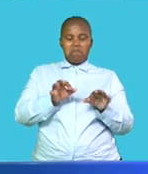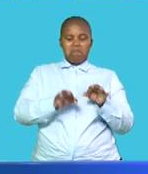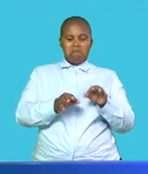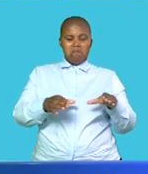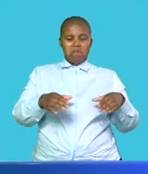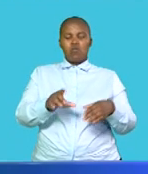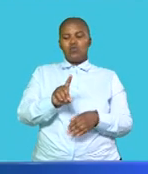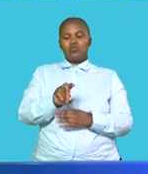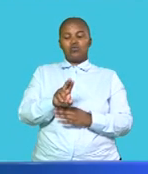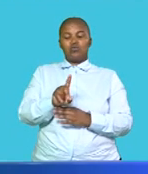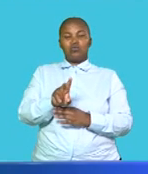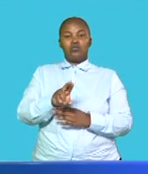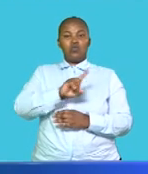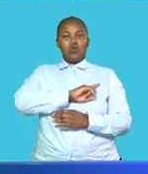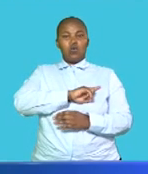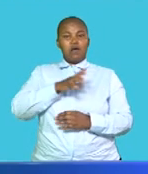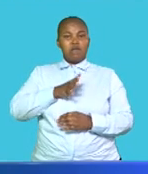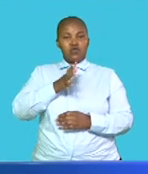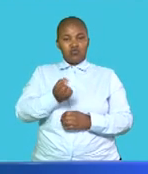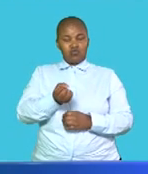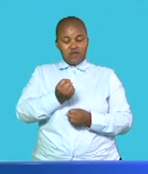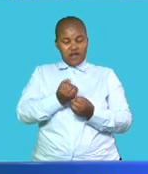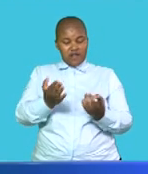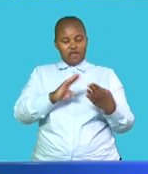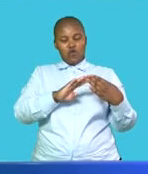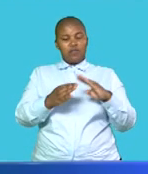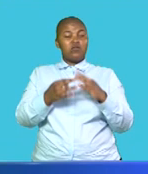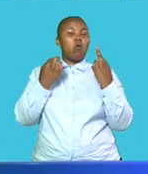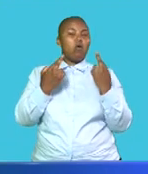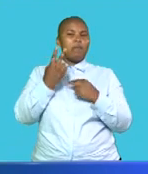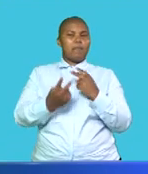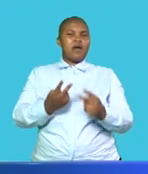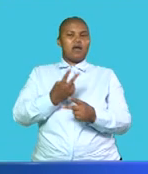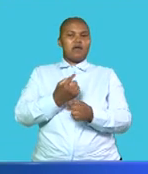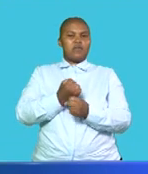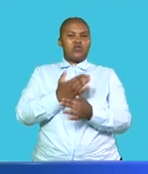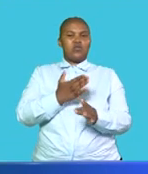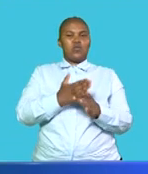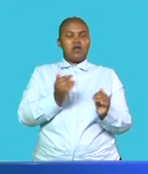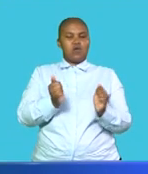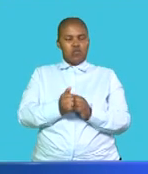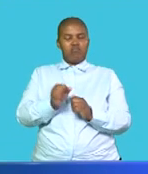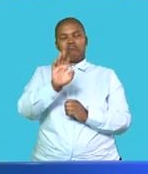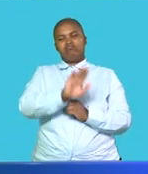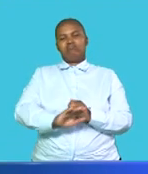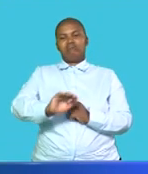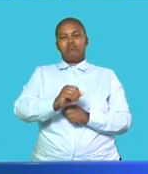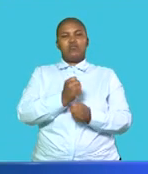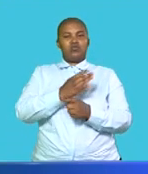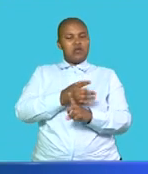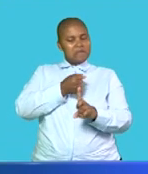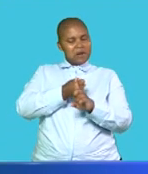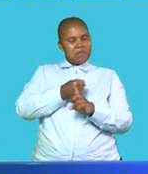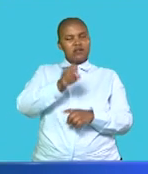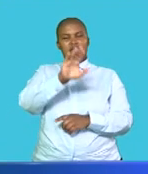qembu lusungulela ukuthi libuyise ithemba emphakathini ngokugcizelela ubumqoka bokubambisana ke njengezwe kulwelwa iNingizimu Afrika